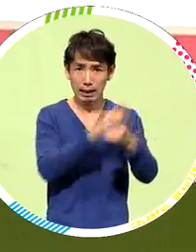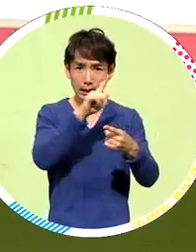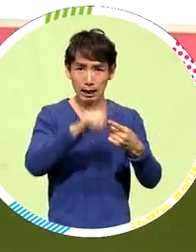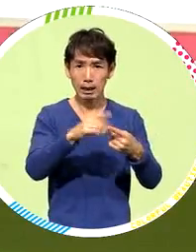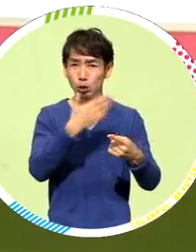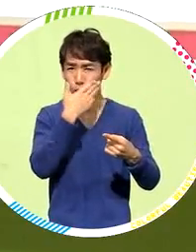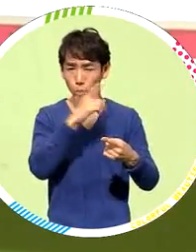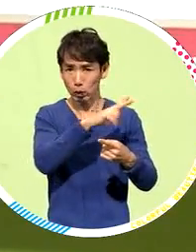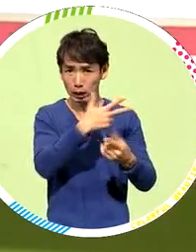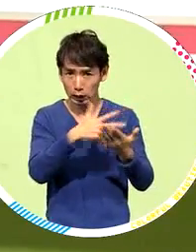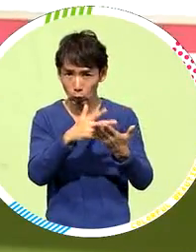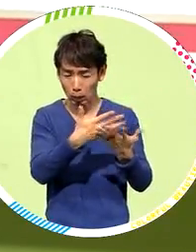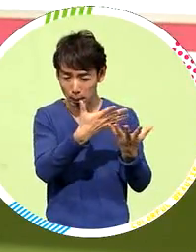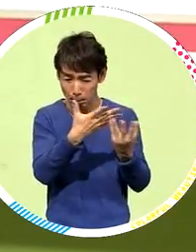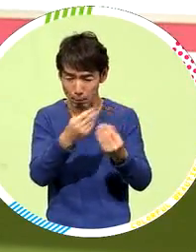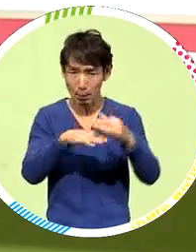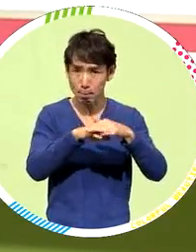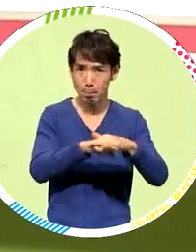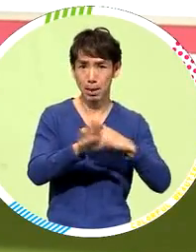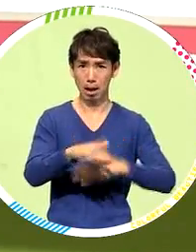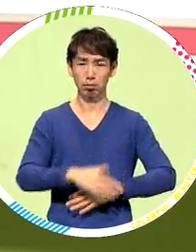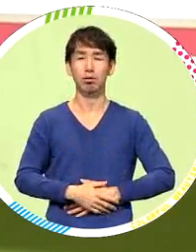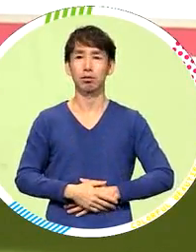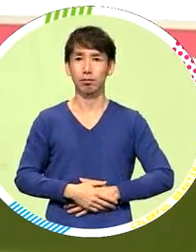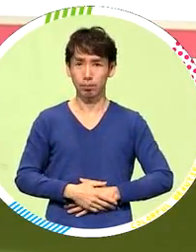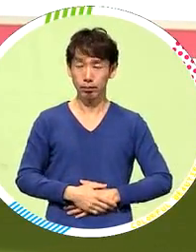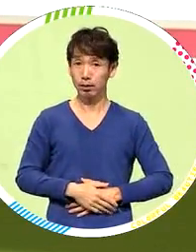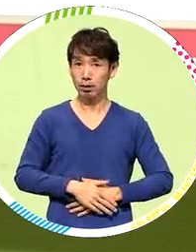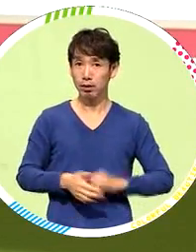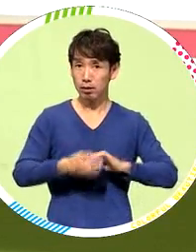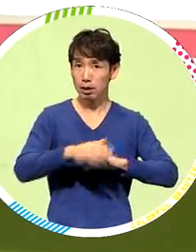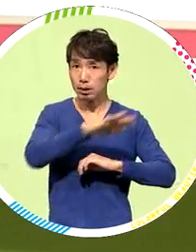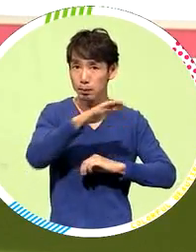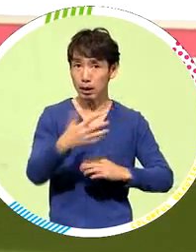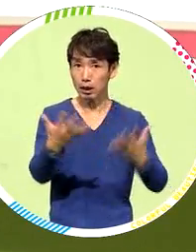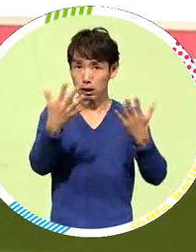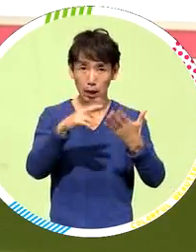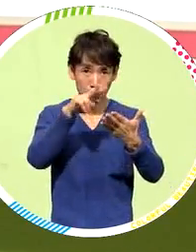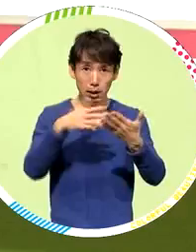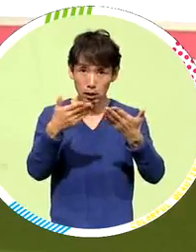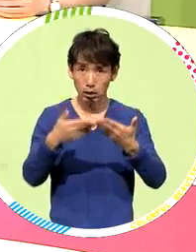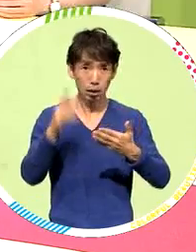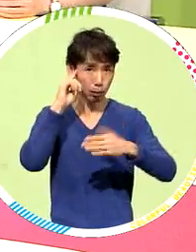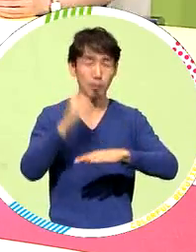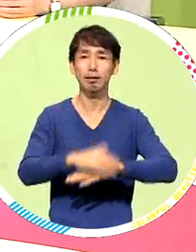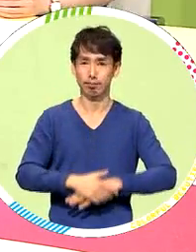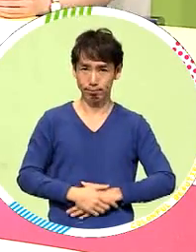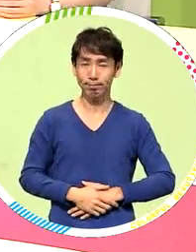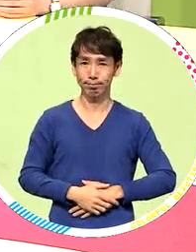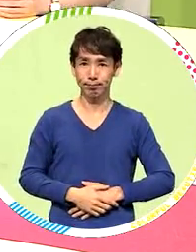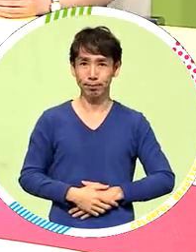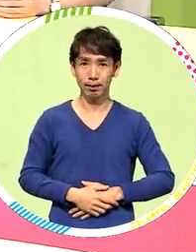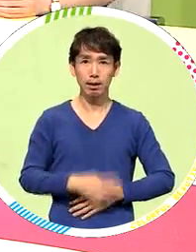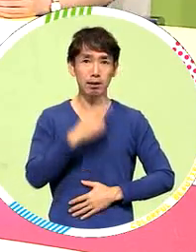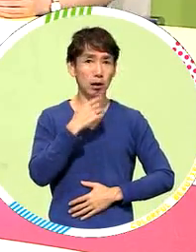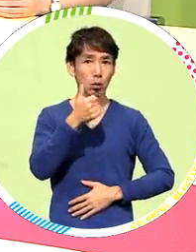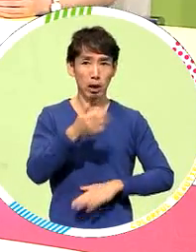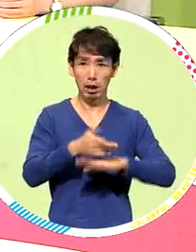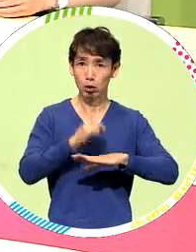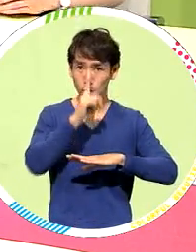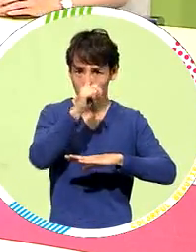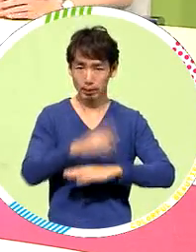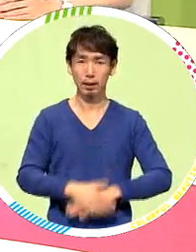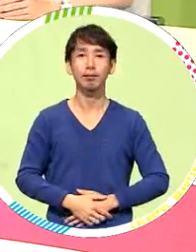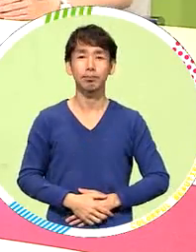資料がたくさん収蔵していますのでぜひ皆さんご利用いただければと思いますということで歳三さん今日はどうもありがとうござい